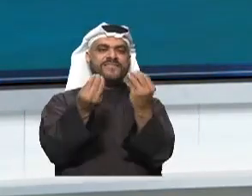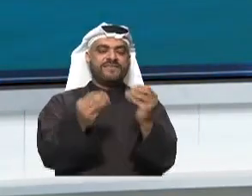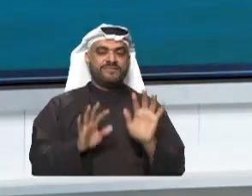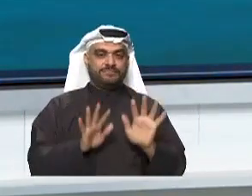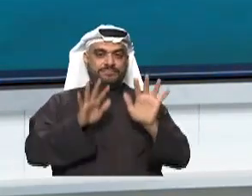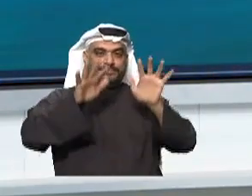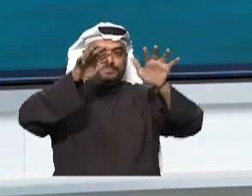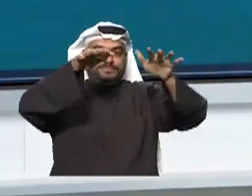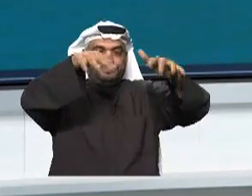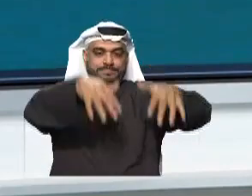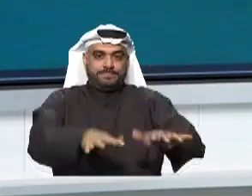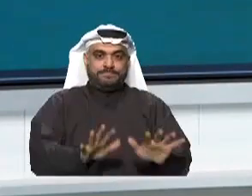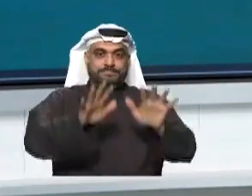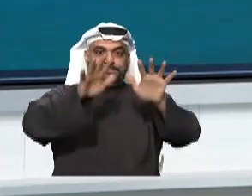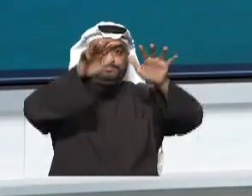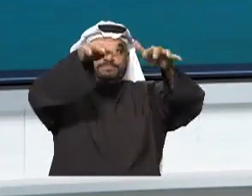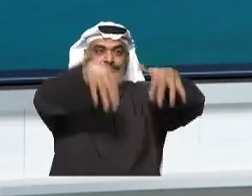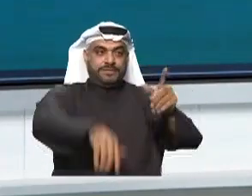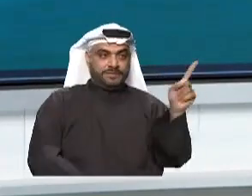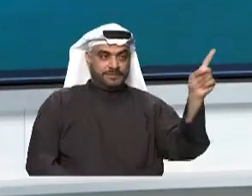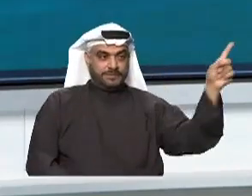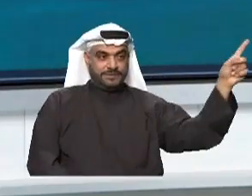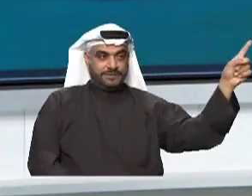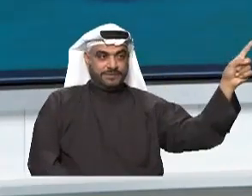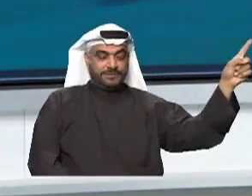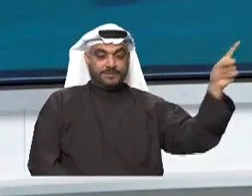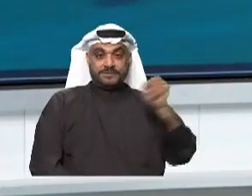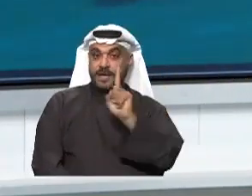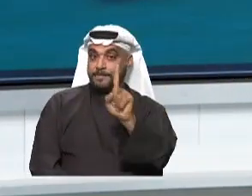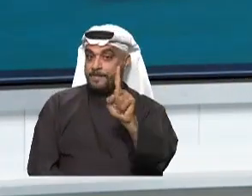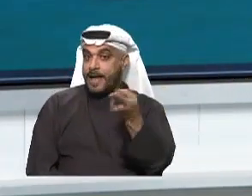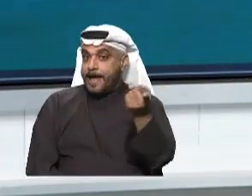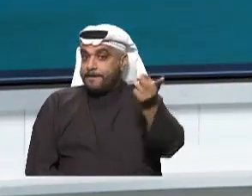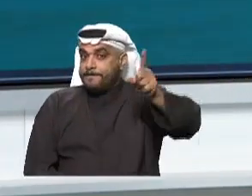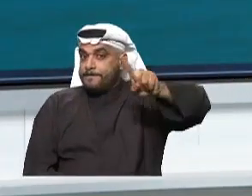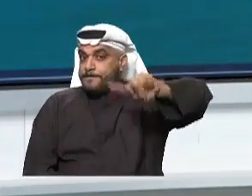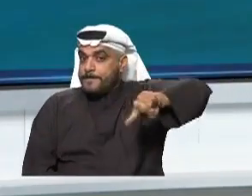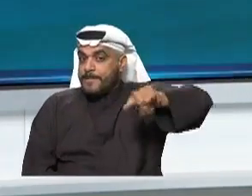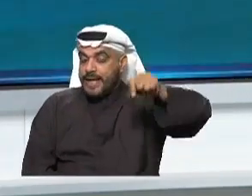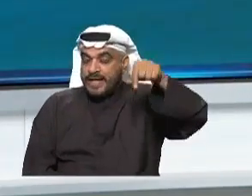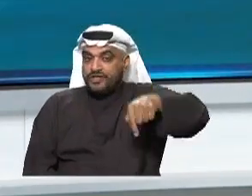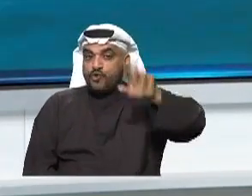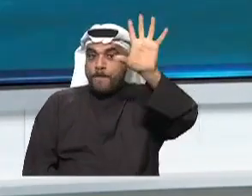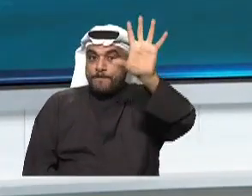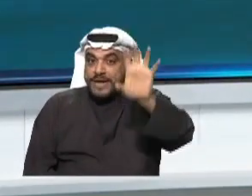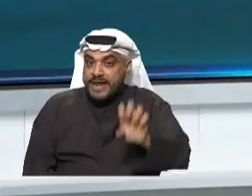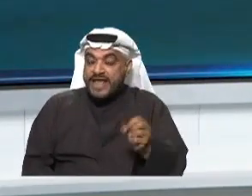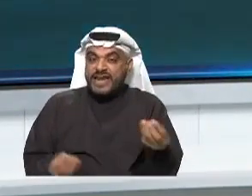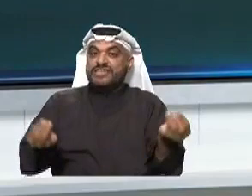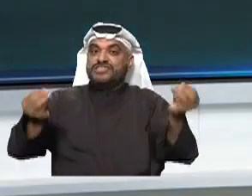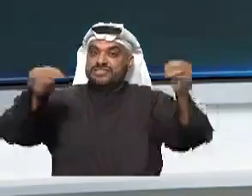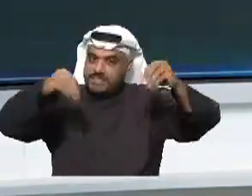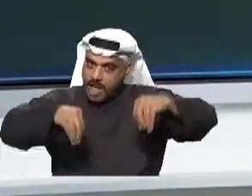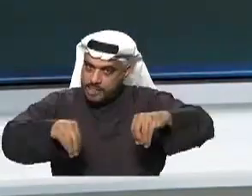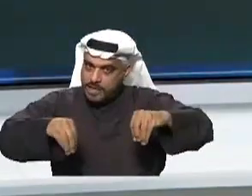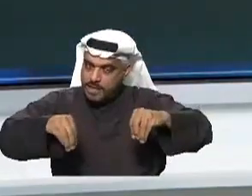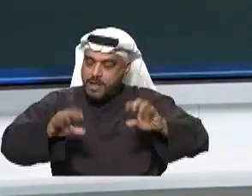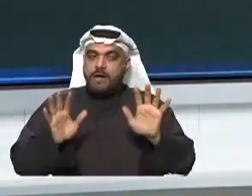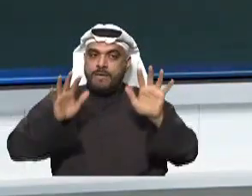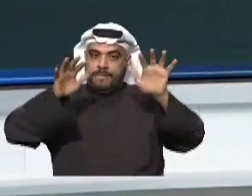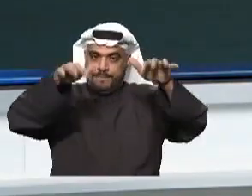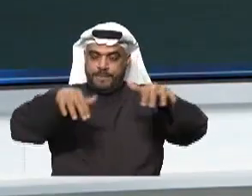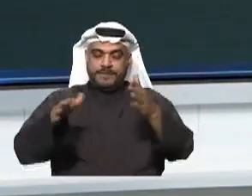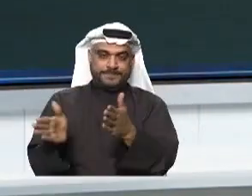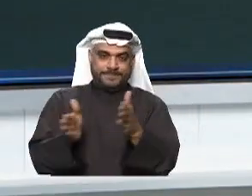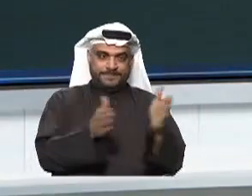لكن يكون ارتفاع الموج ما بين 2 إلى 6 قدم خاصة مساء اليوم، وأيضا حاليا التيارات البحرية في